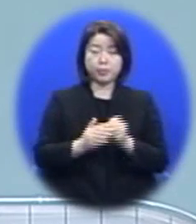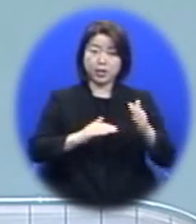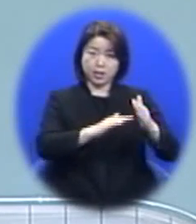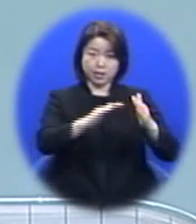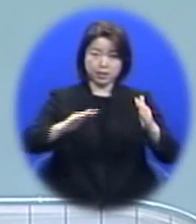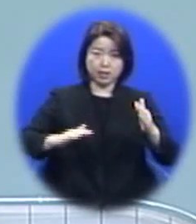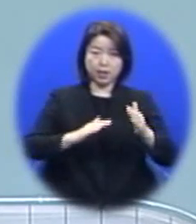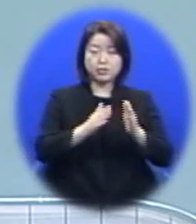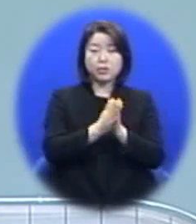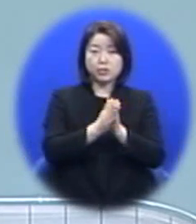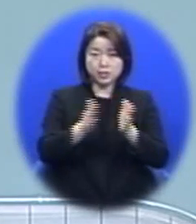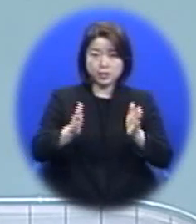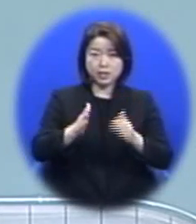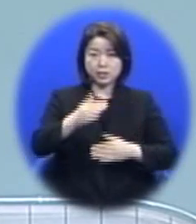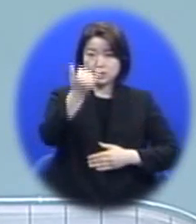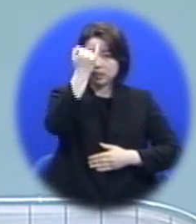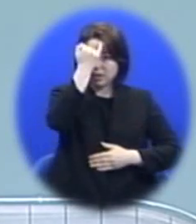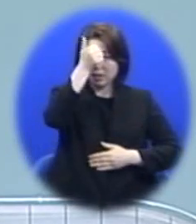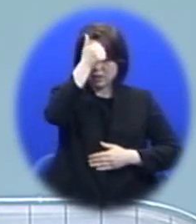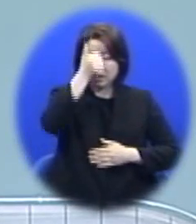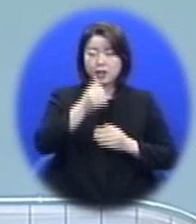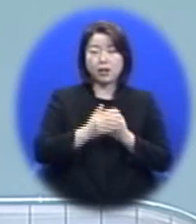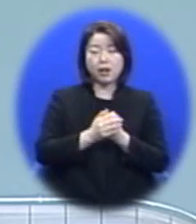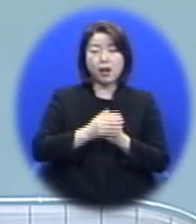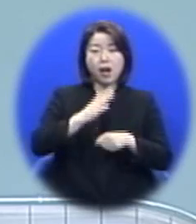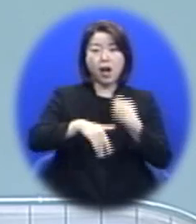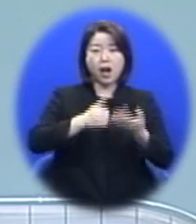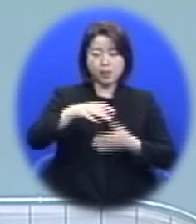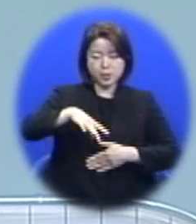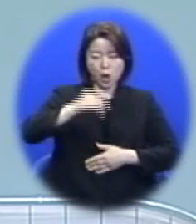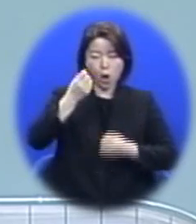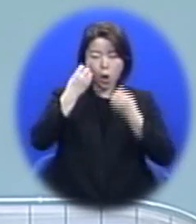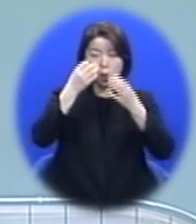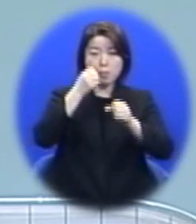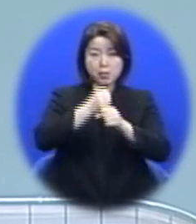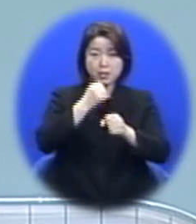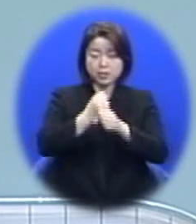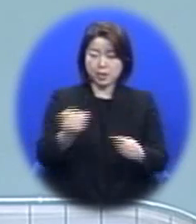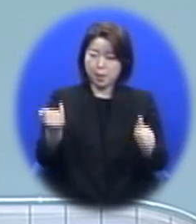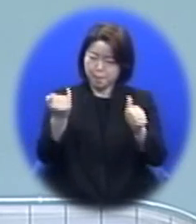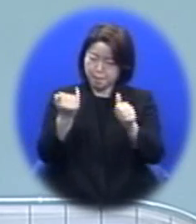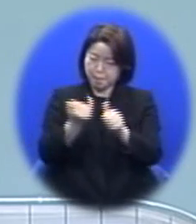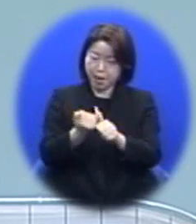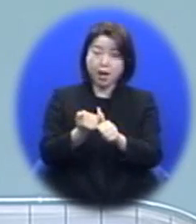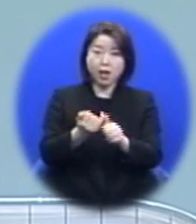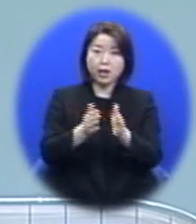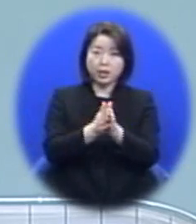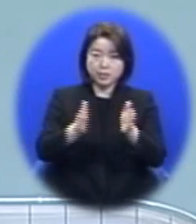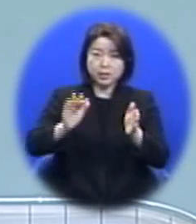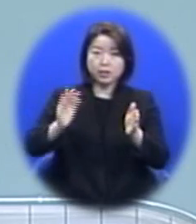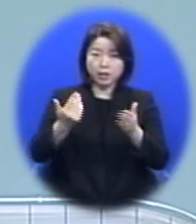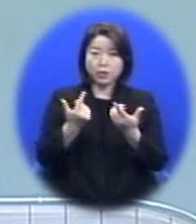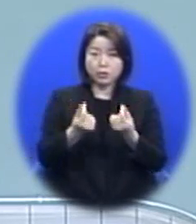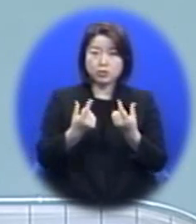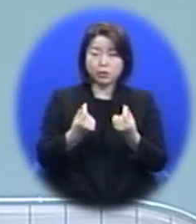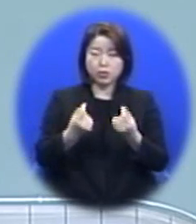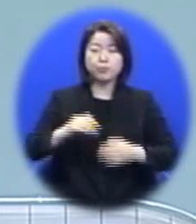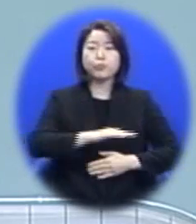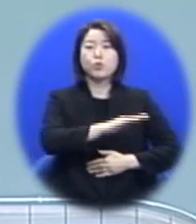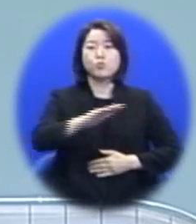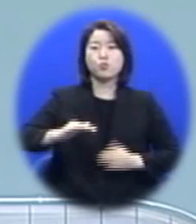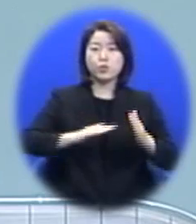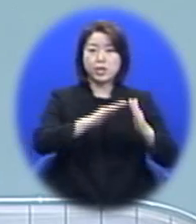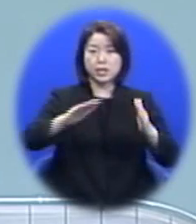가정 시작은 아담과 하와가 하나님이 창조하셔서 맺어주심으로 시작이 됐듯이 우리 가정의 시작은